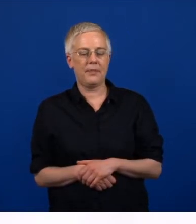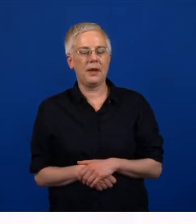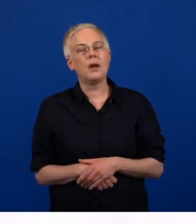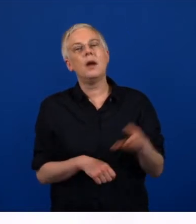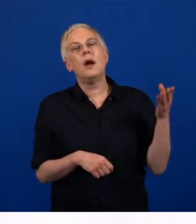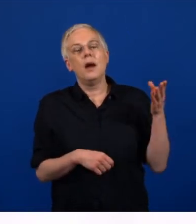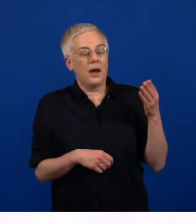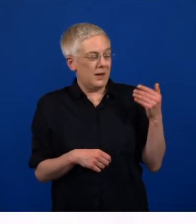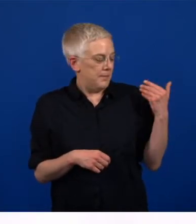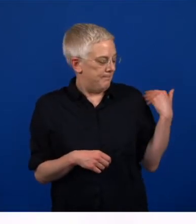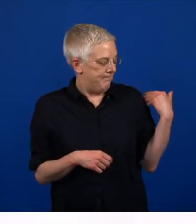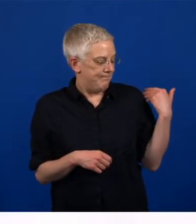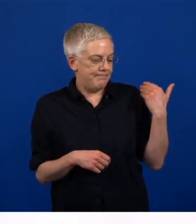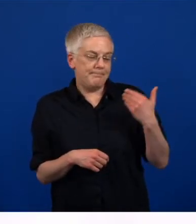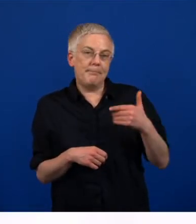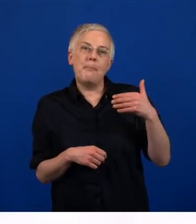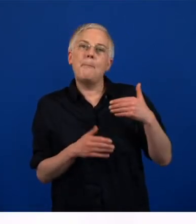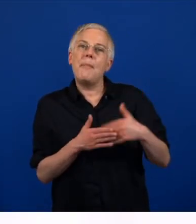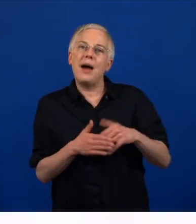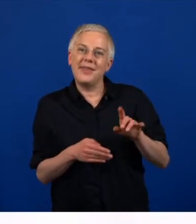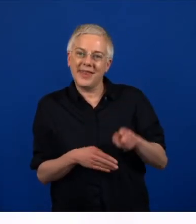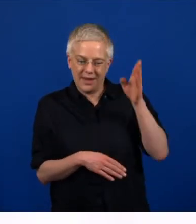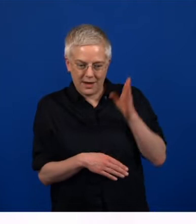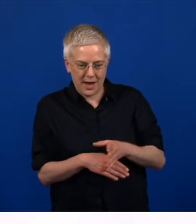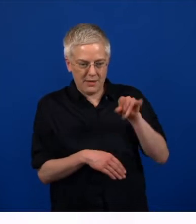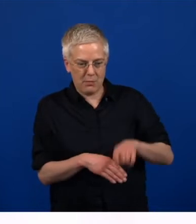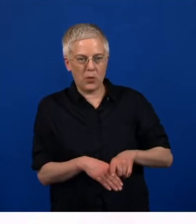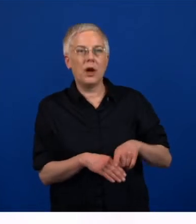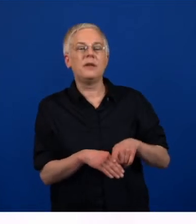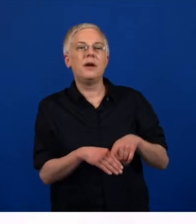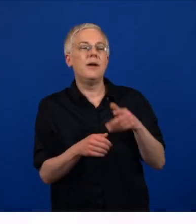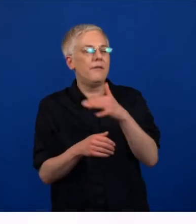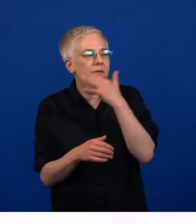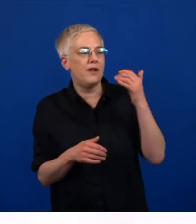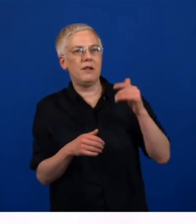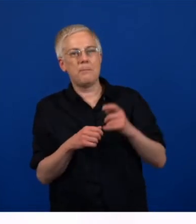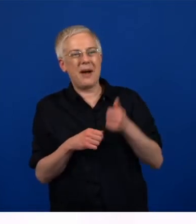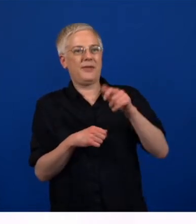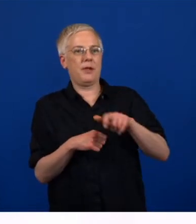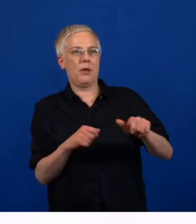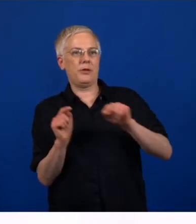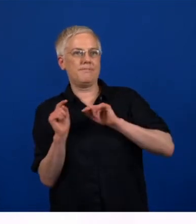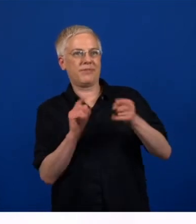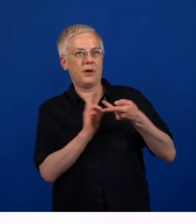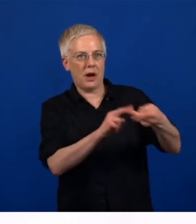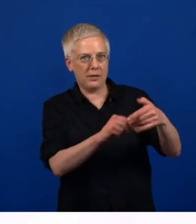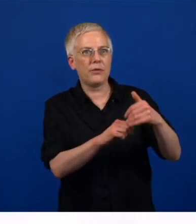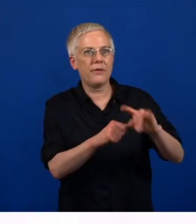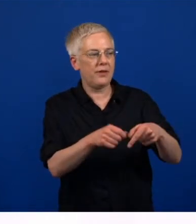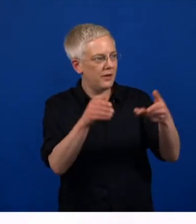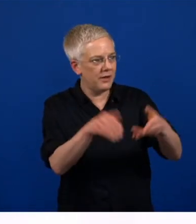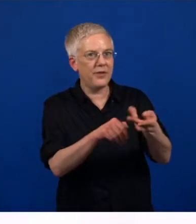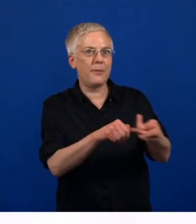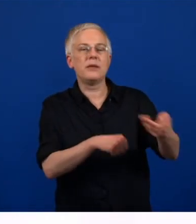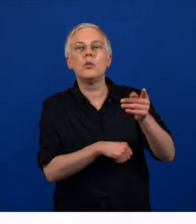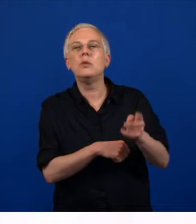waren 311 Betten belegt, davon 100 Intensivbetten. Das war also der Höchststand der benötigten